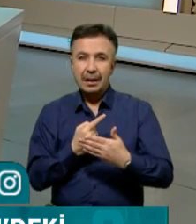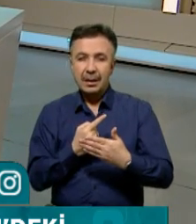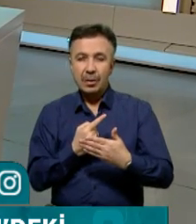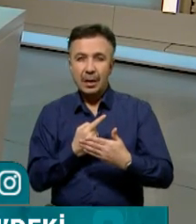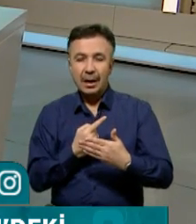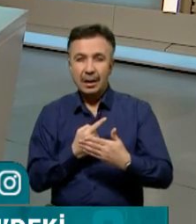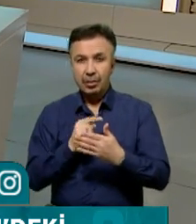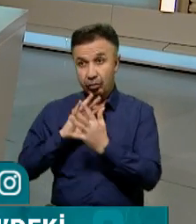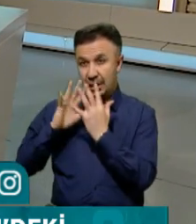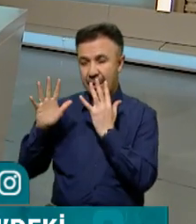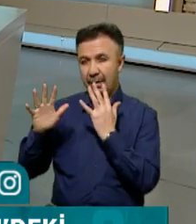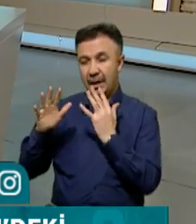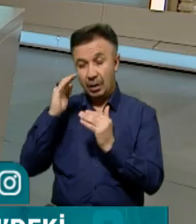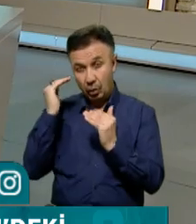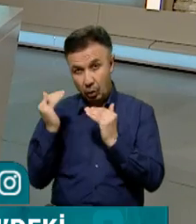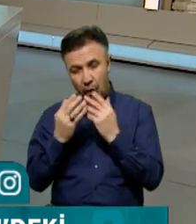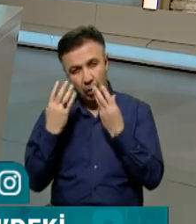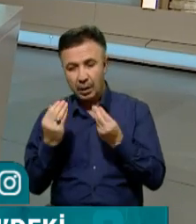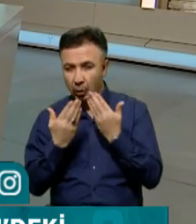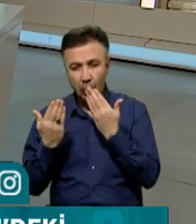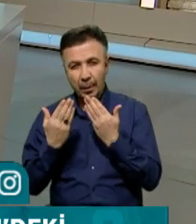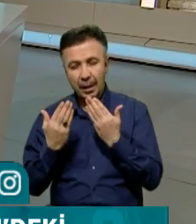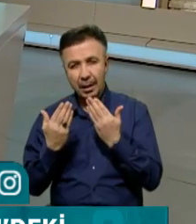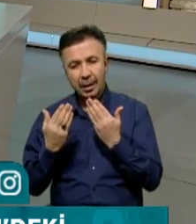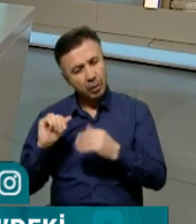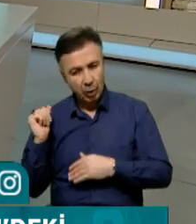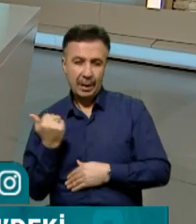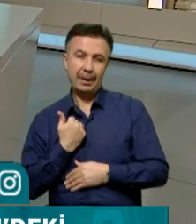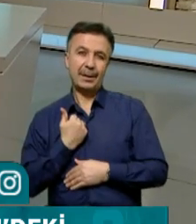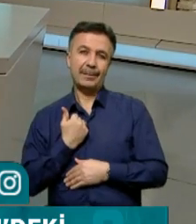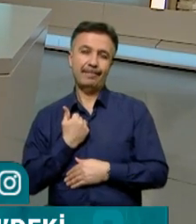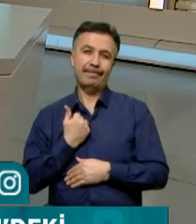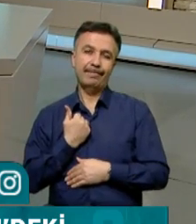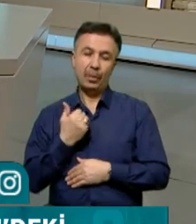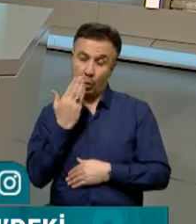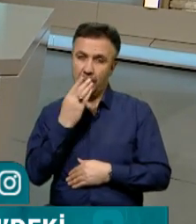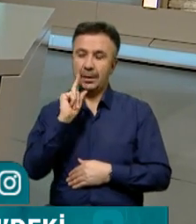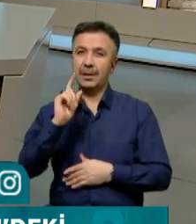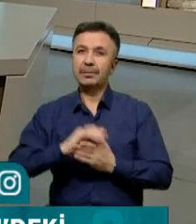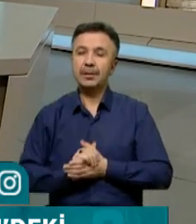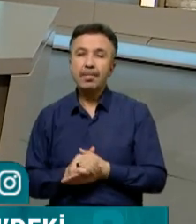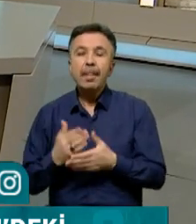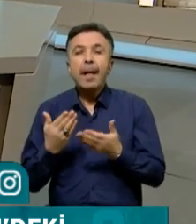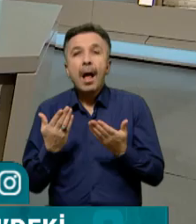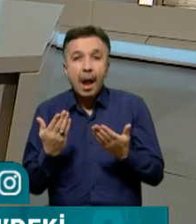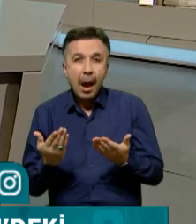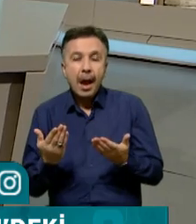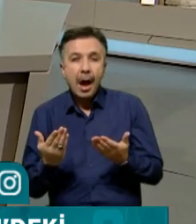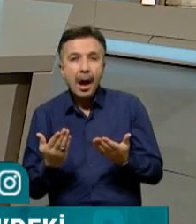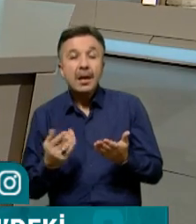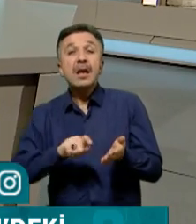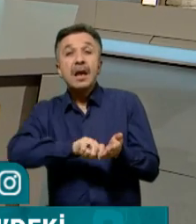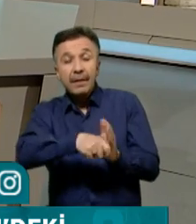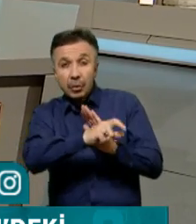okumak nedir? Uygun olandır. Kur'an'daki tertibe göre okunmalıdır. Yani